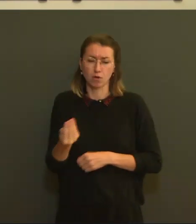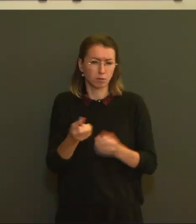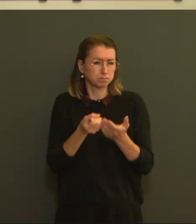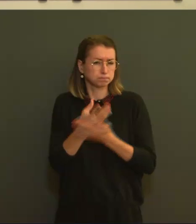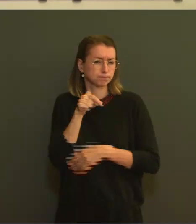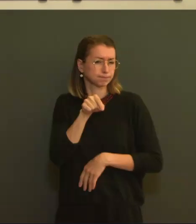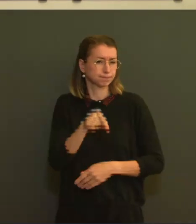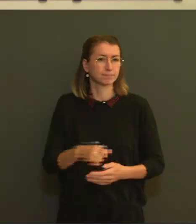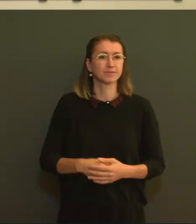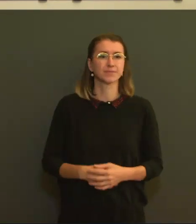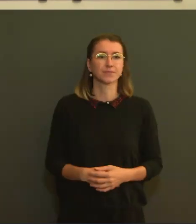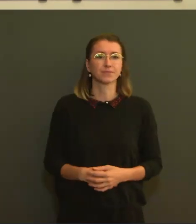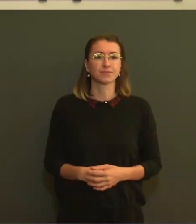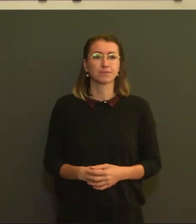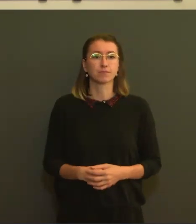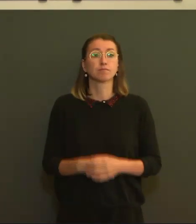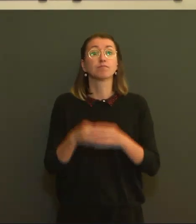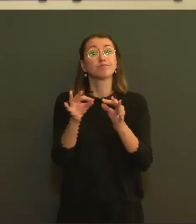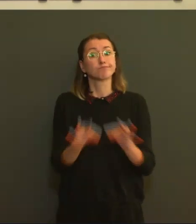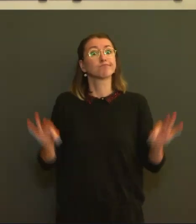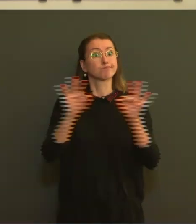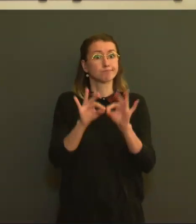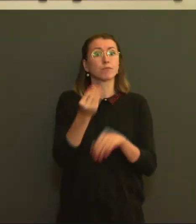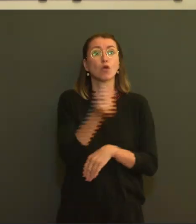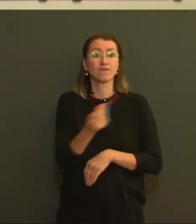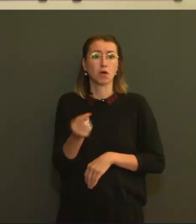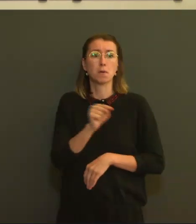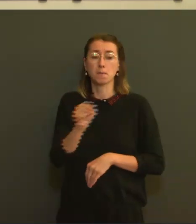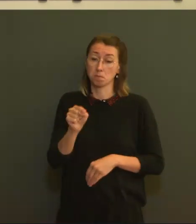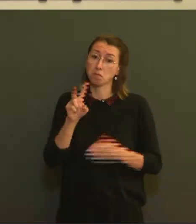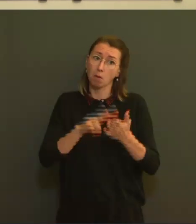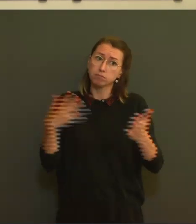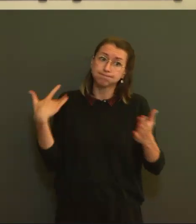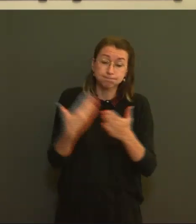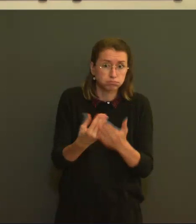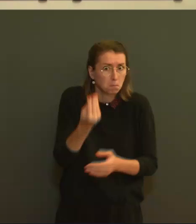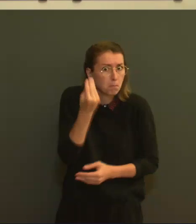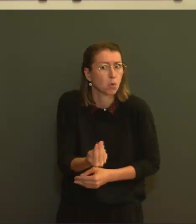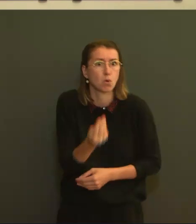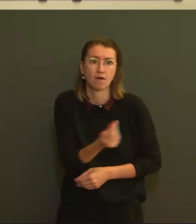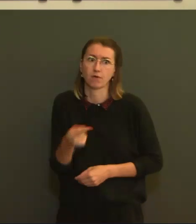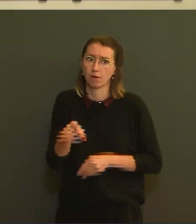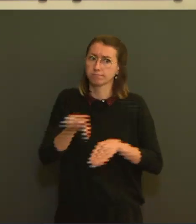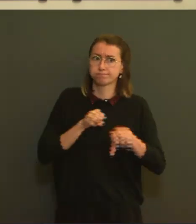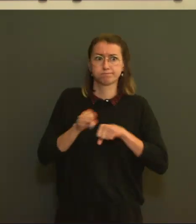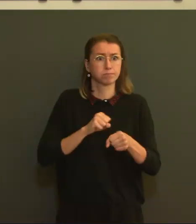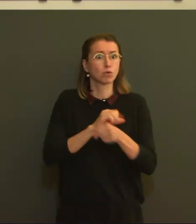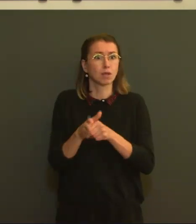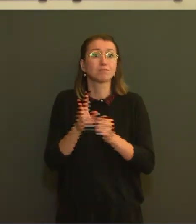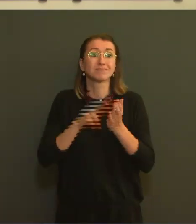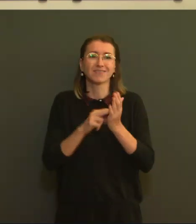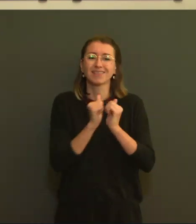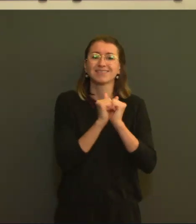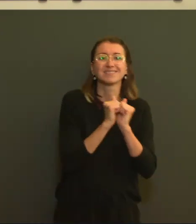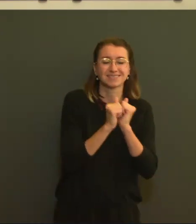cas confirmés de COVID-19 chez les enfants est faible. Les enfants sont moins testés que les adultes, environ la